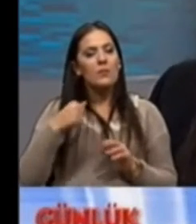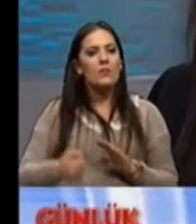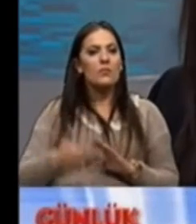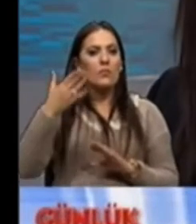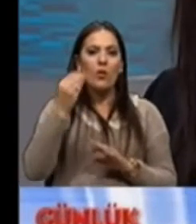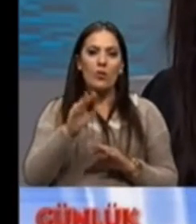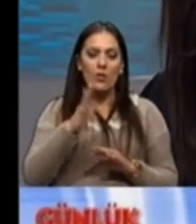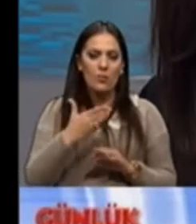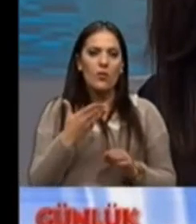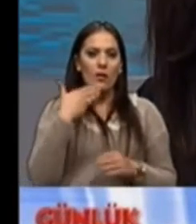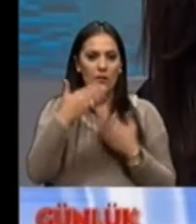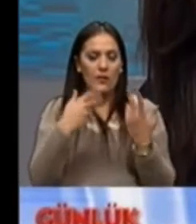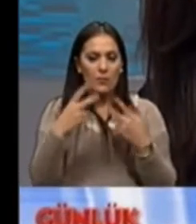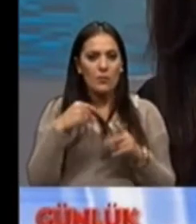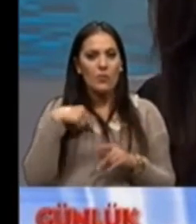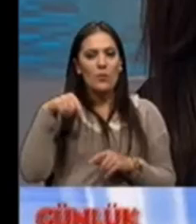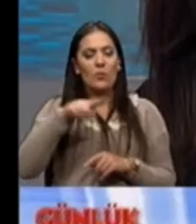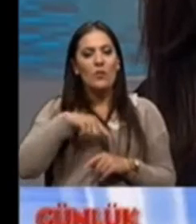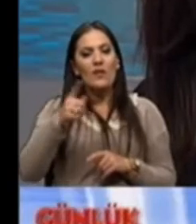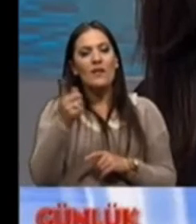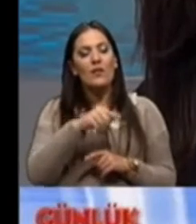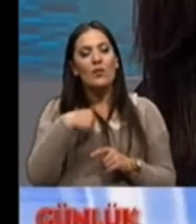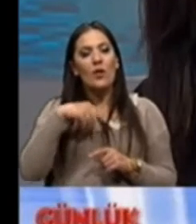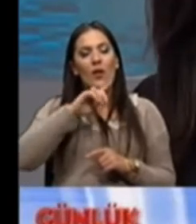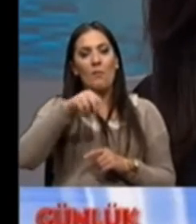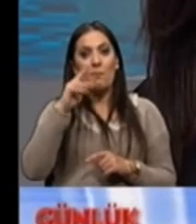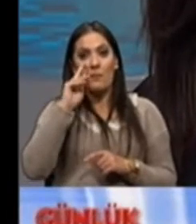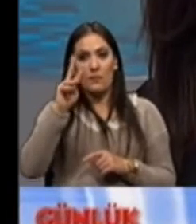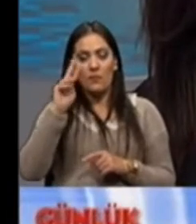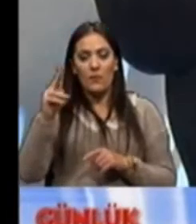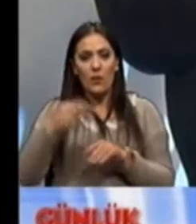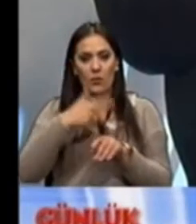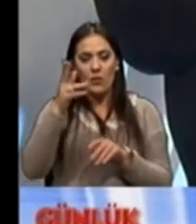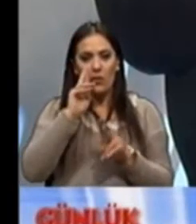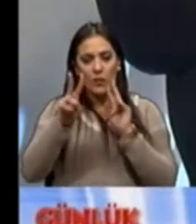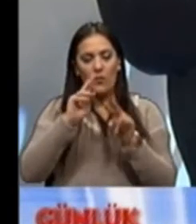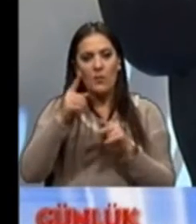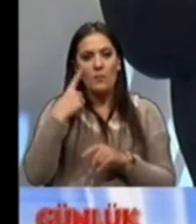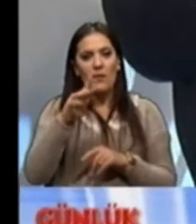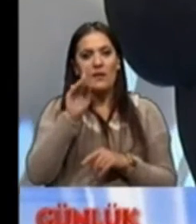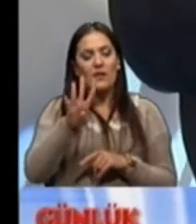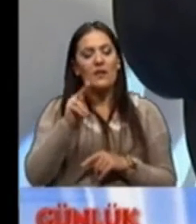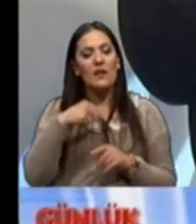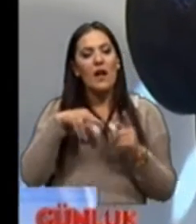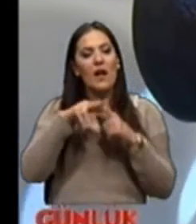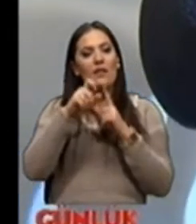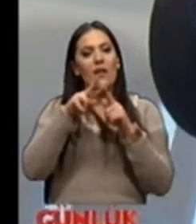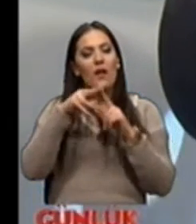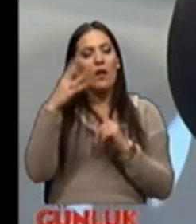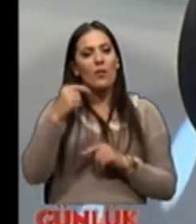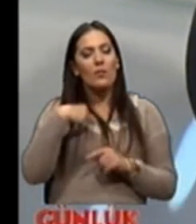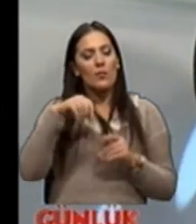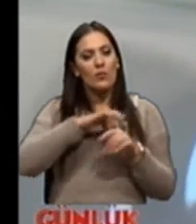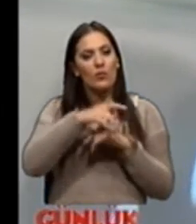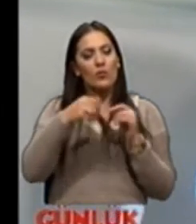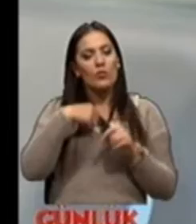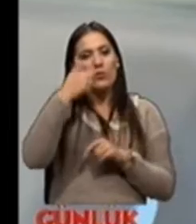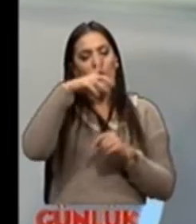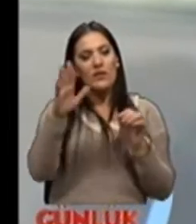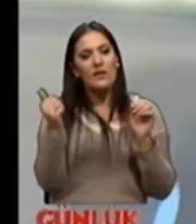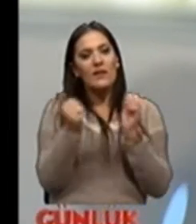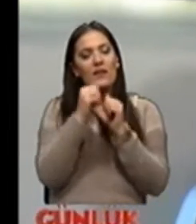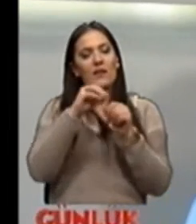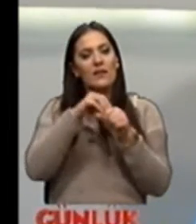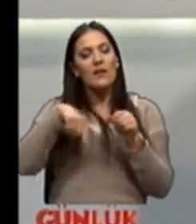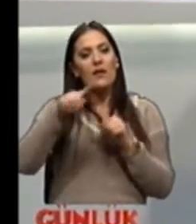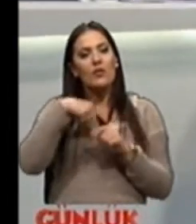Yani, uyaranlarla onlara bir farkındalık yaratıyorlar. Tabii 1042 adadan oluşan bir ülkede Türkiye'nin iki katı nüfusu var. Türkiye'nin yarısı